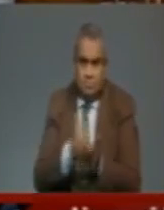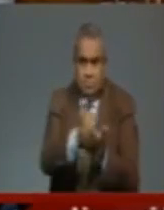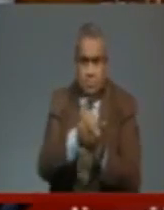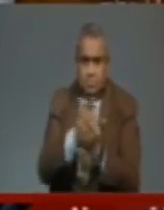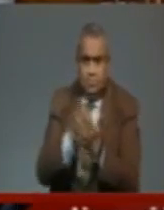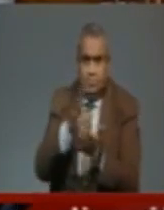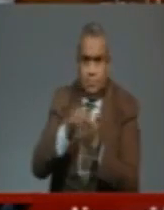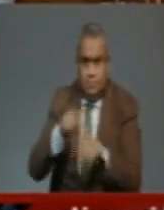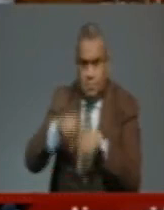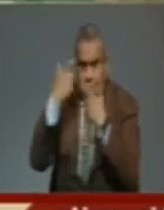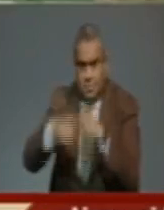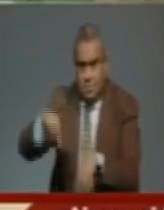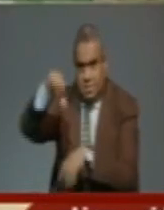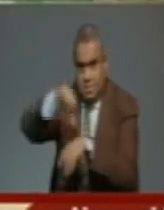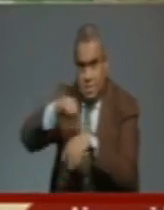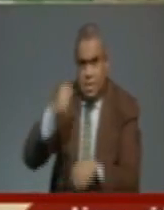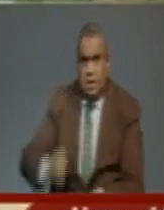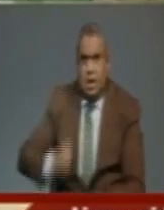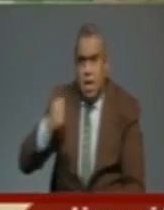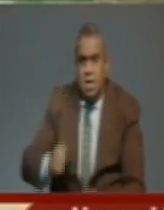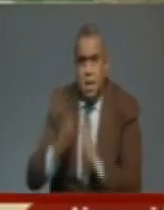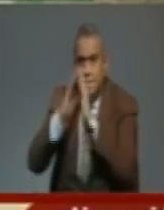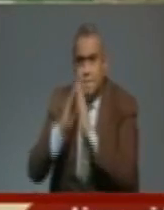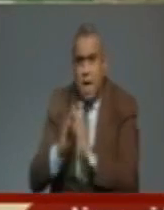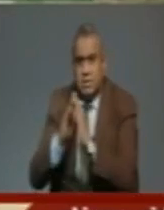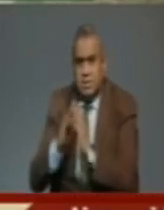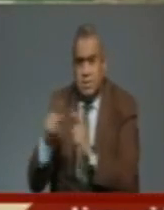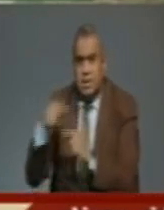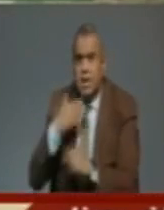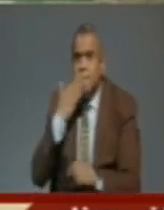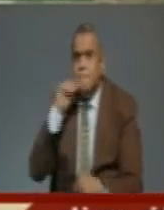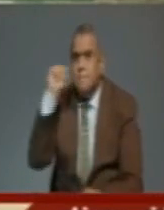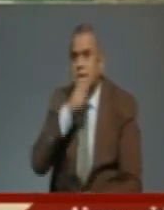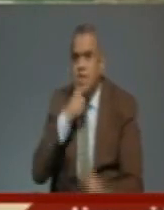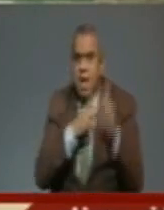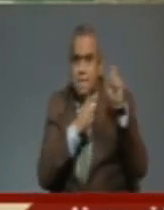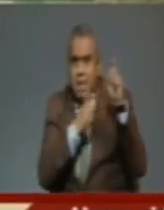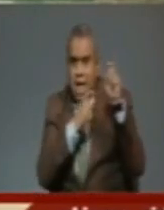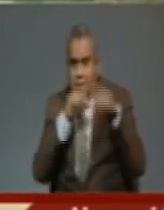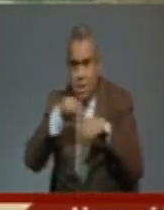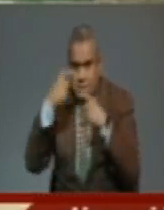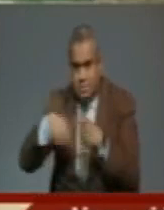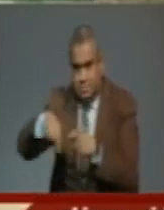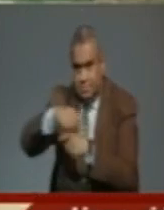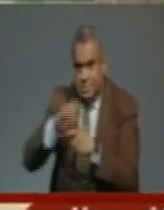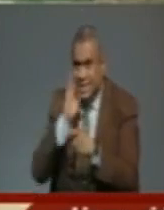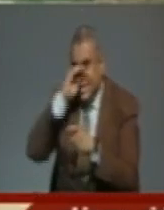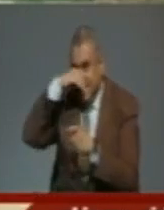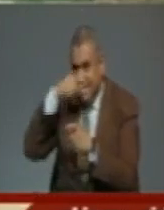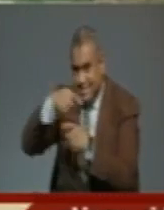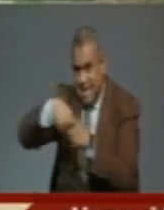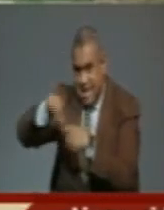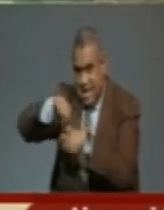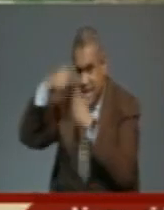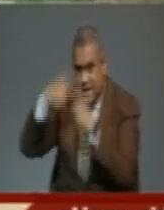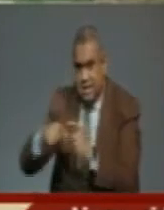من منطقه سكك حديد مصر في منطقه بشتيل في قلب الجيزه، ثم